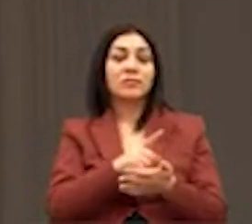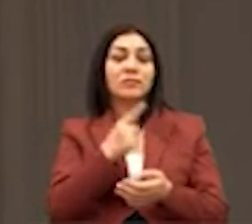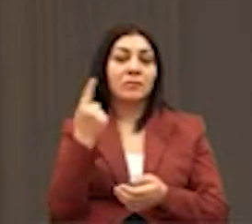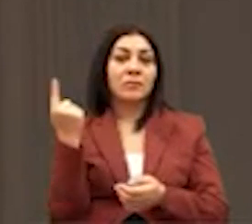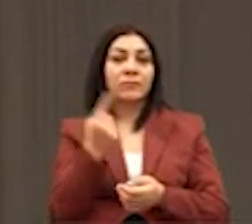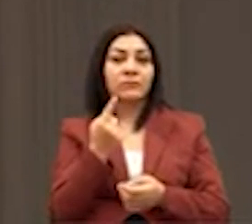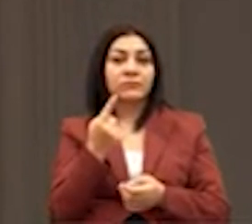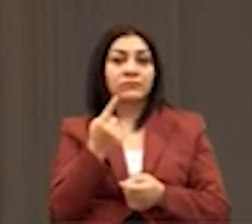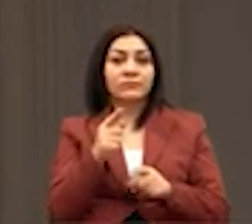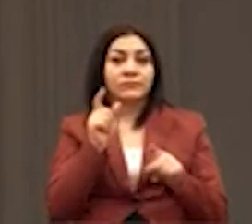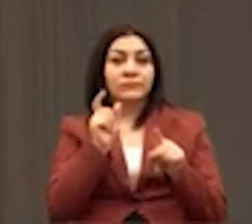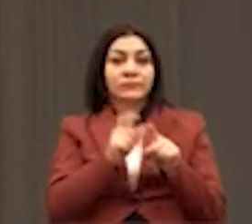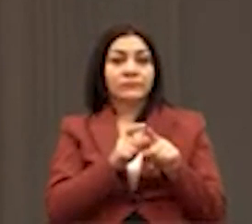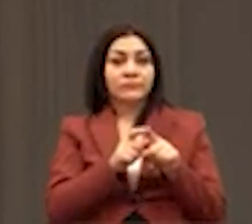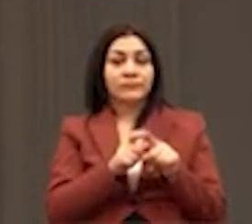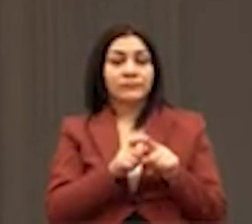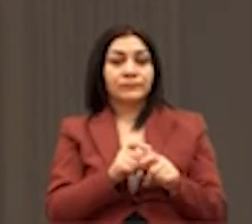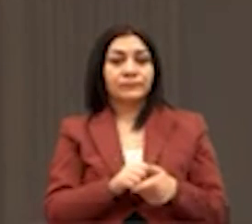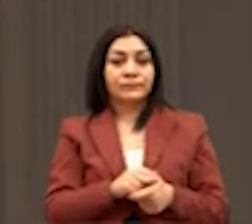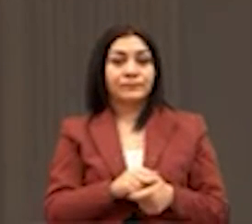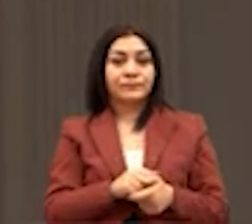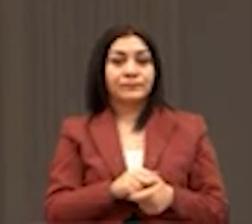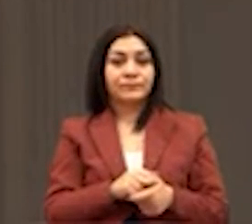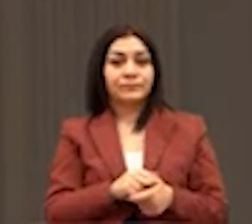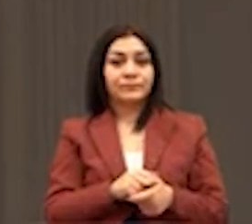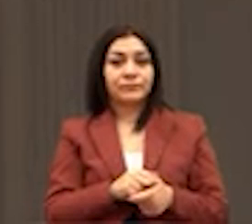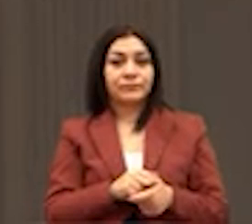Առաջին պնդումը, որ կարելի է այստեղ